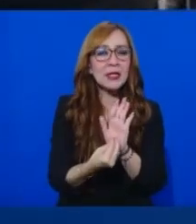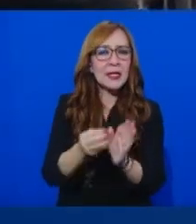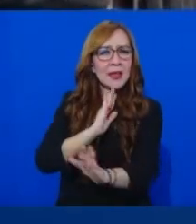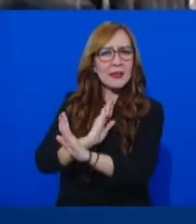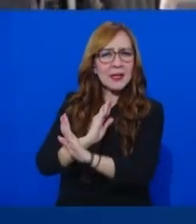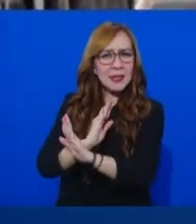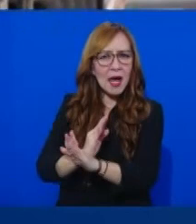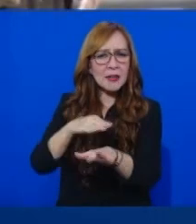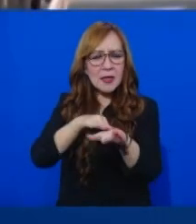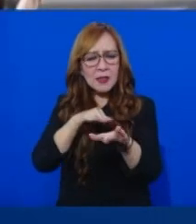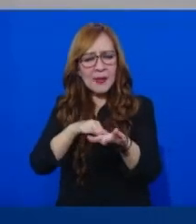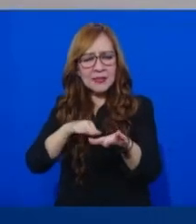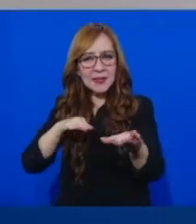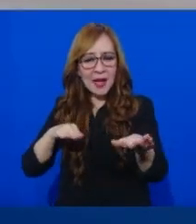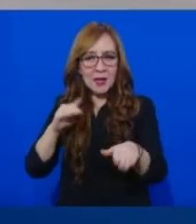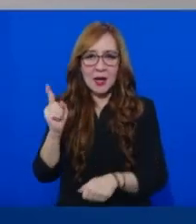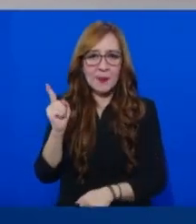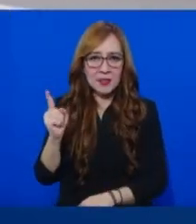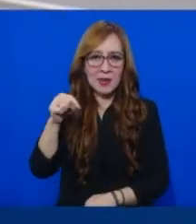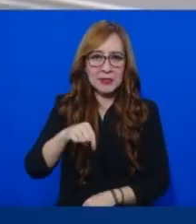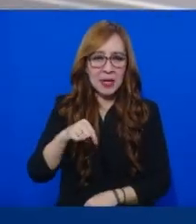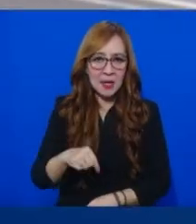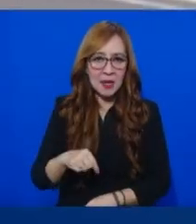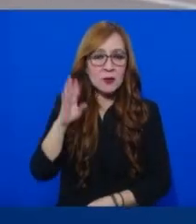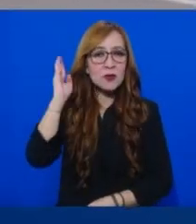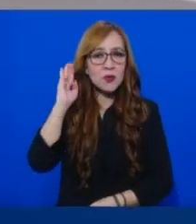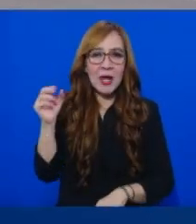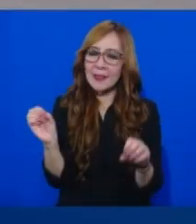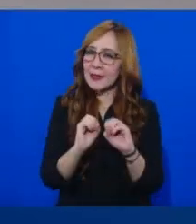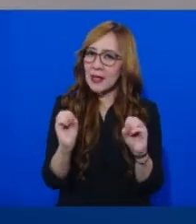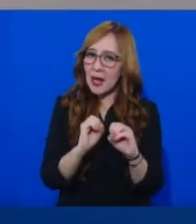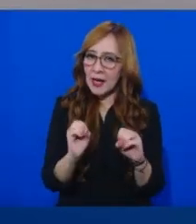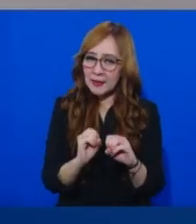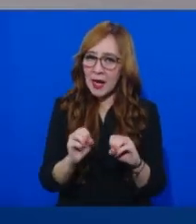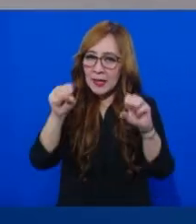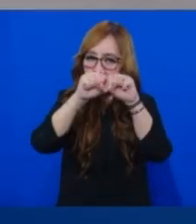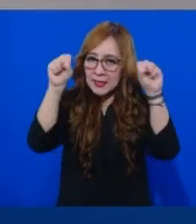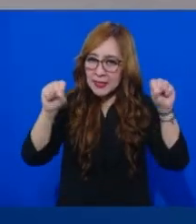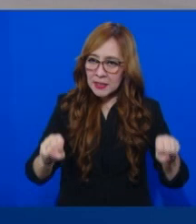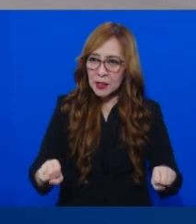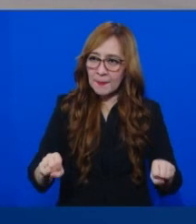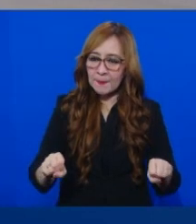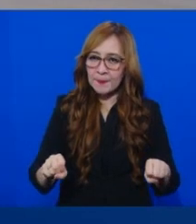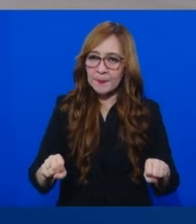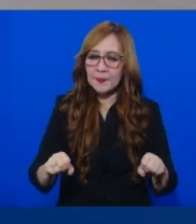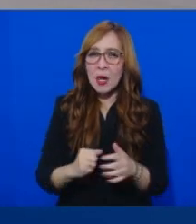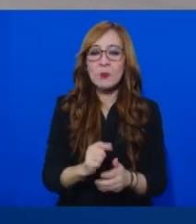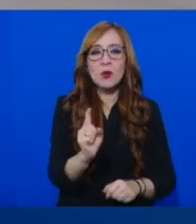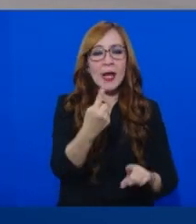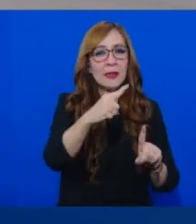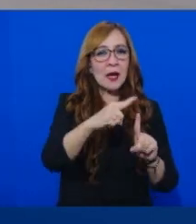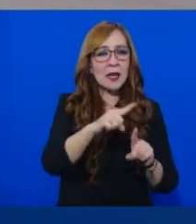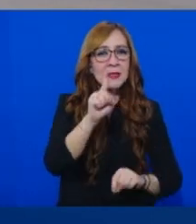lalu lintas karena memang saat ini sudah tidak diberlakukan lagi rekayasa lalu lintas yang sebelumnya sejak tanggal 18 ini